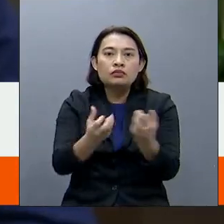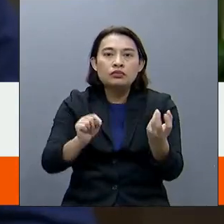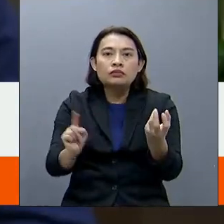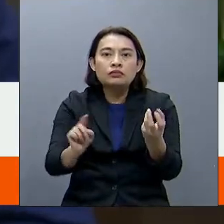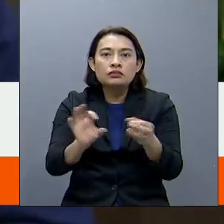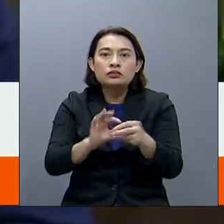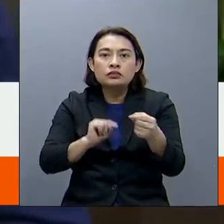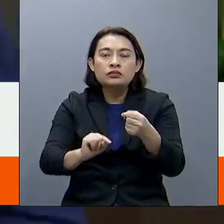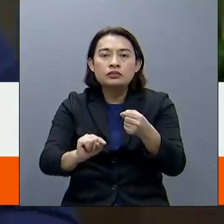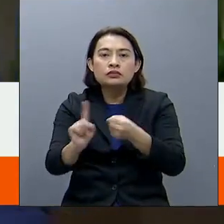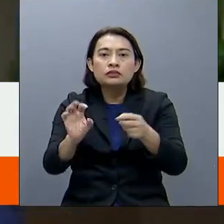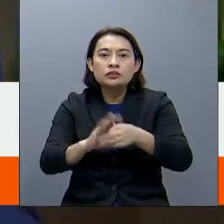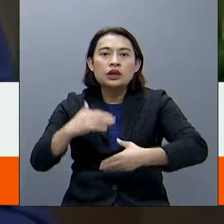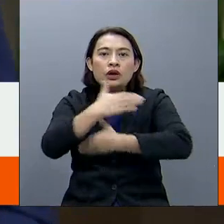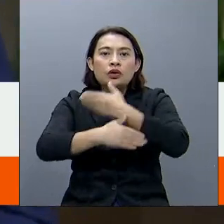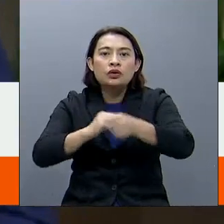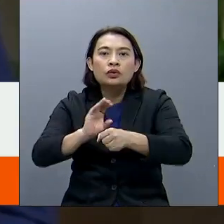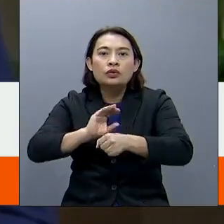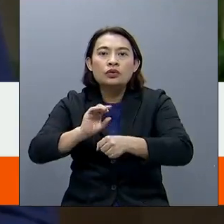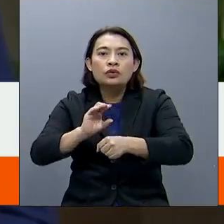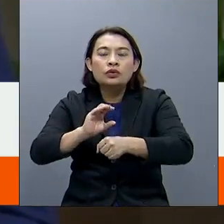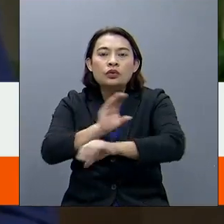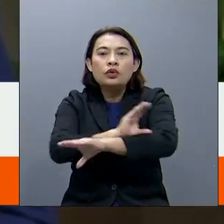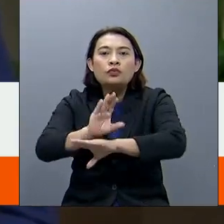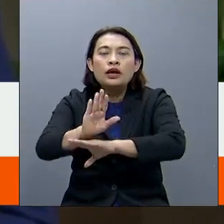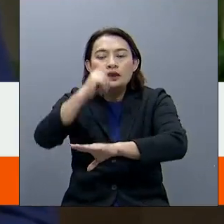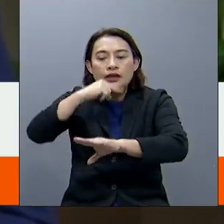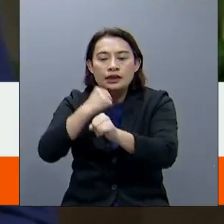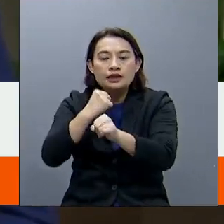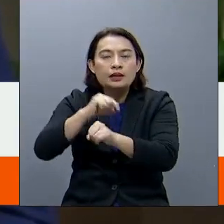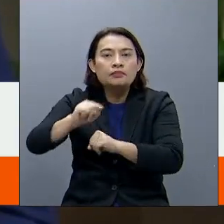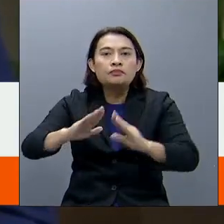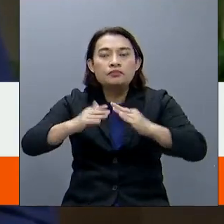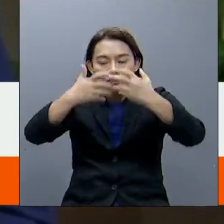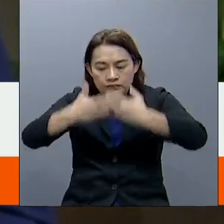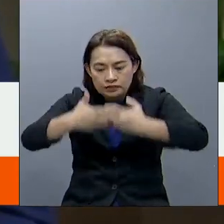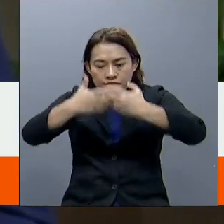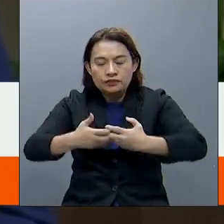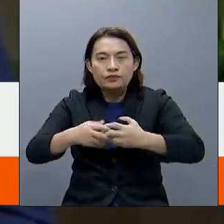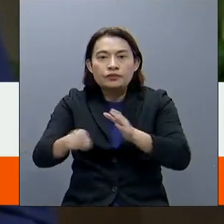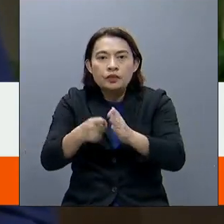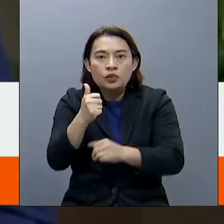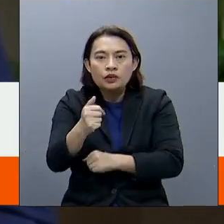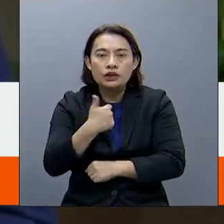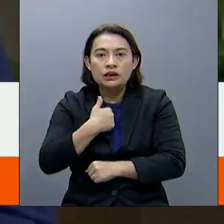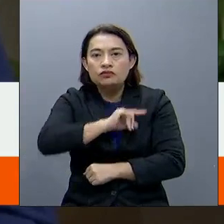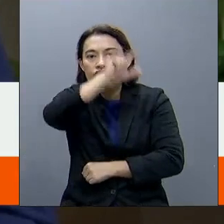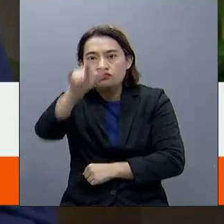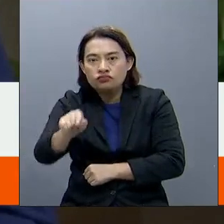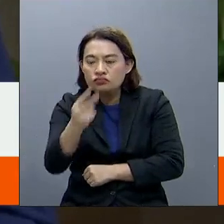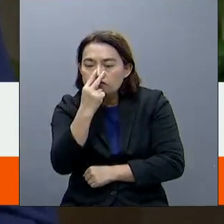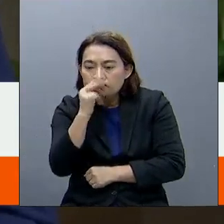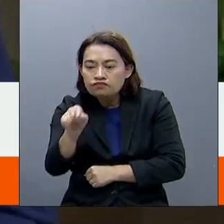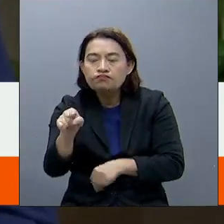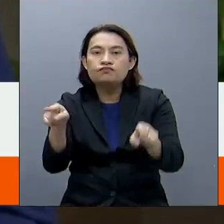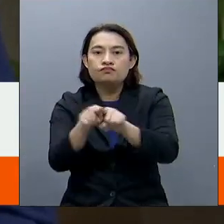งงานผลิตที่ประเทศไทยนะครับผมก็บอกว่าก็ดีสอดคล้องกับที่ผมมาที่ประเทศจีนวันนี้ก็มาดูเรื่องวันเบลวันโรดซึ่งจะเ